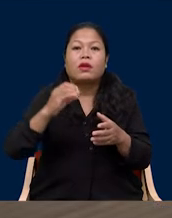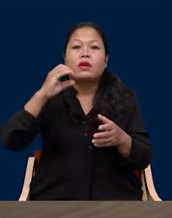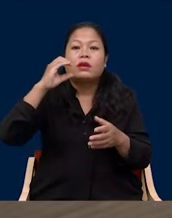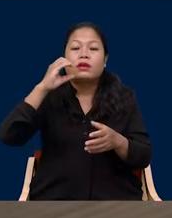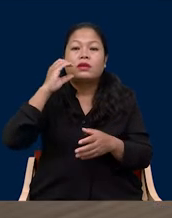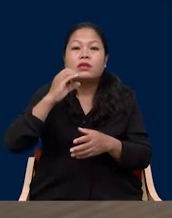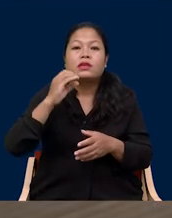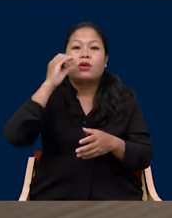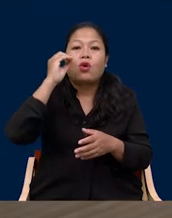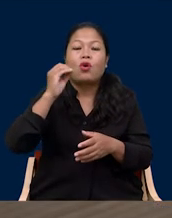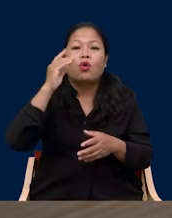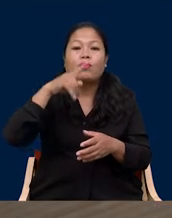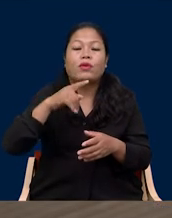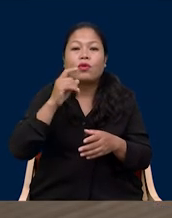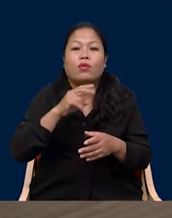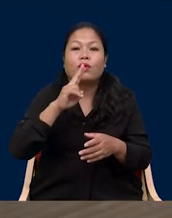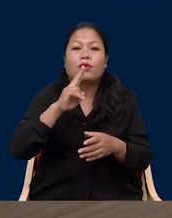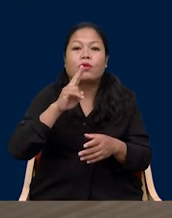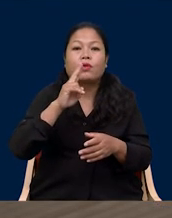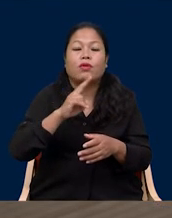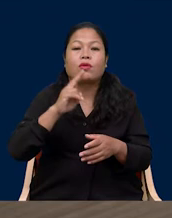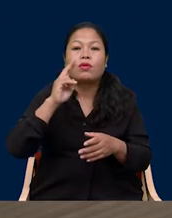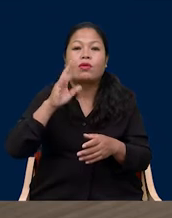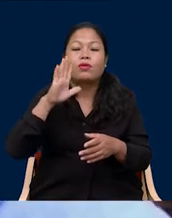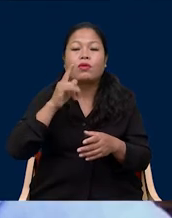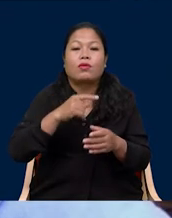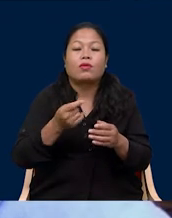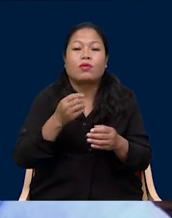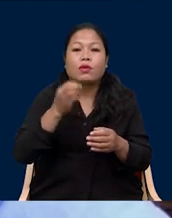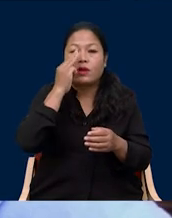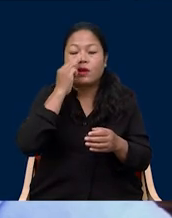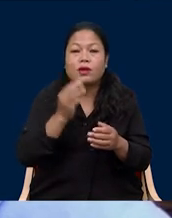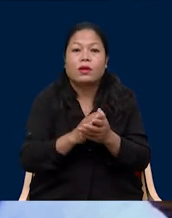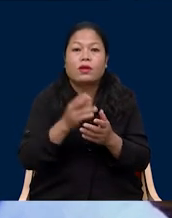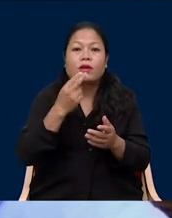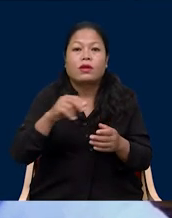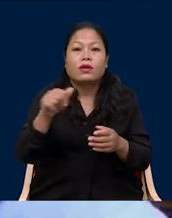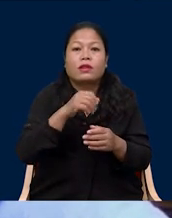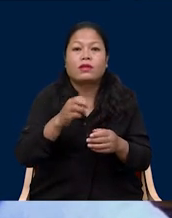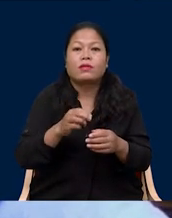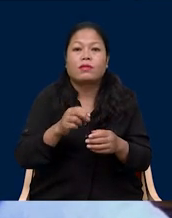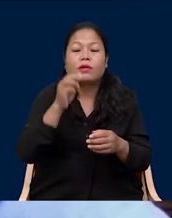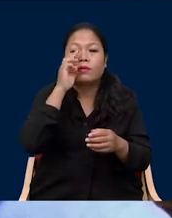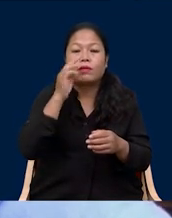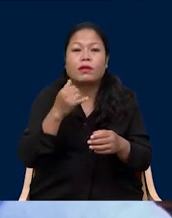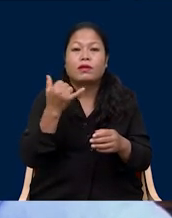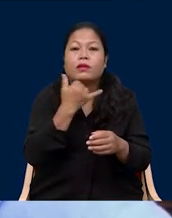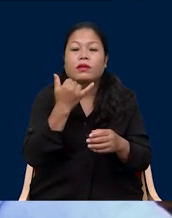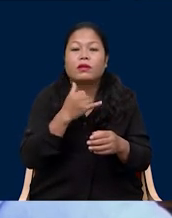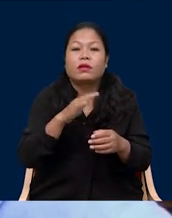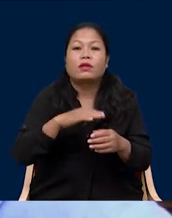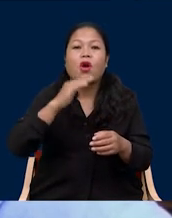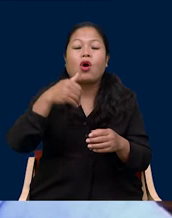र COP25 जुन स्पेनमा भएको थियो, मड्रिडमा भएको थियो, चिलेमा नभइकन चाहिँ मड्रिडमा भएको थियो, त्यसमा पनि यो